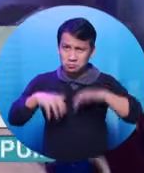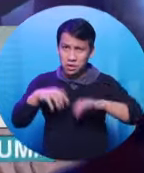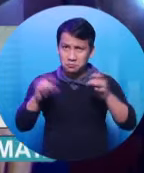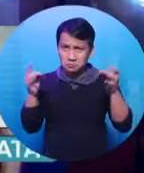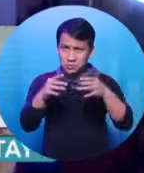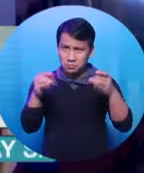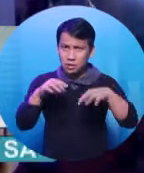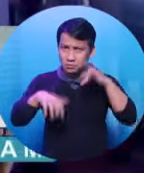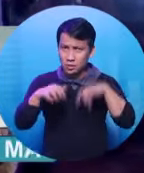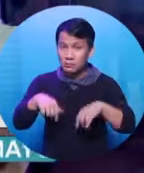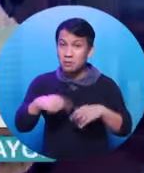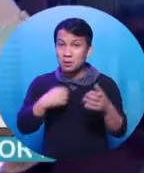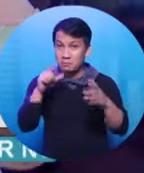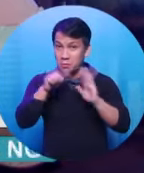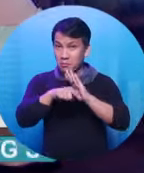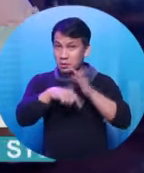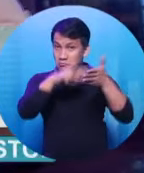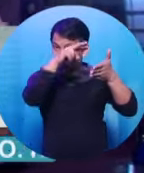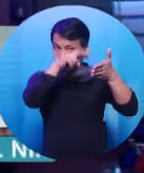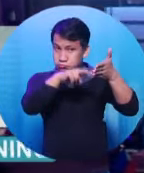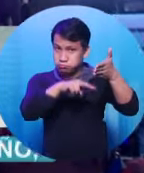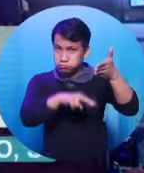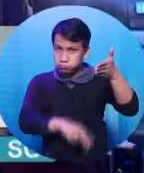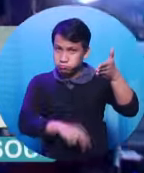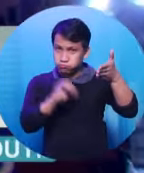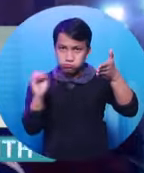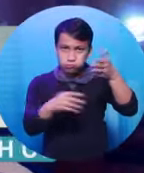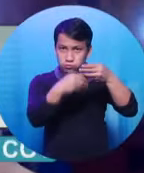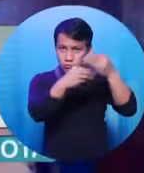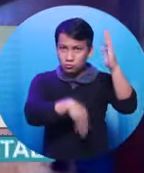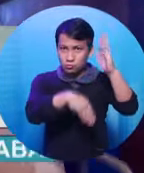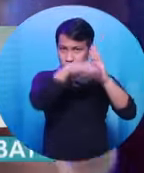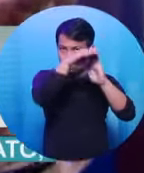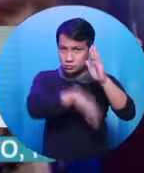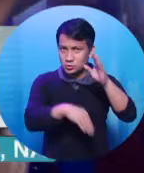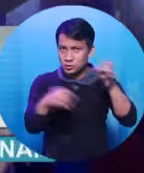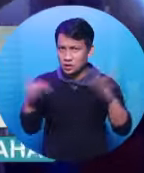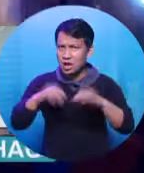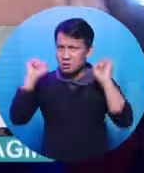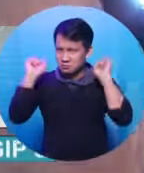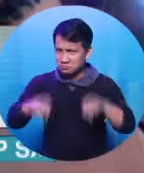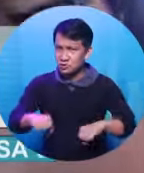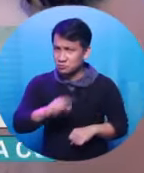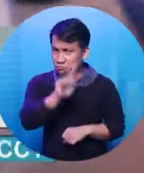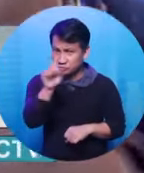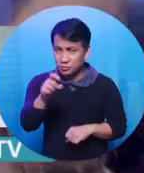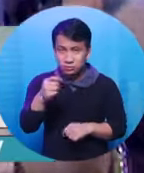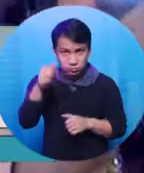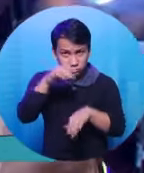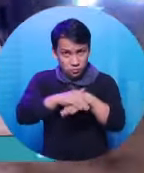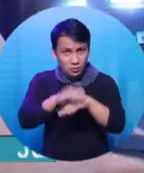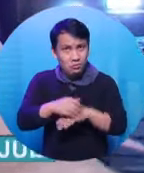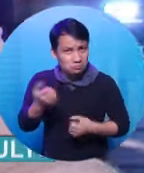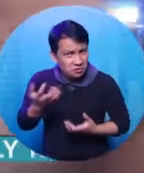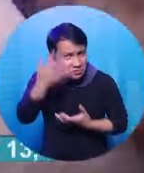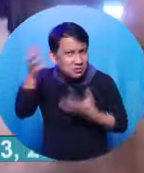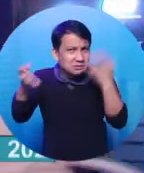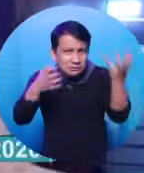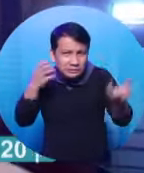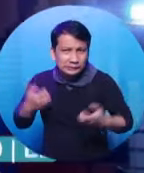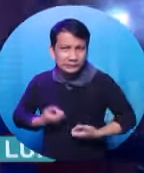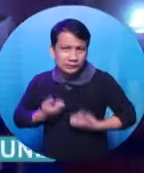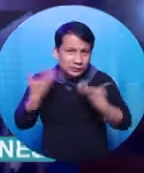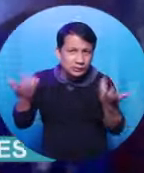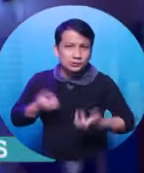dyan. Talaga naman, iisa-isahin natin yan. Paalala na lang po sa mga magko-komento. Pwede kayo magalit, magwala, masenti, umiyak,